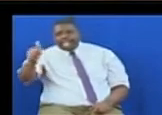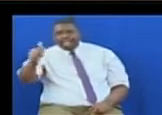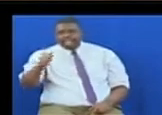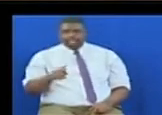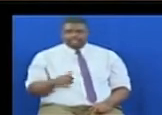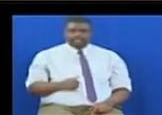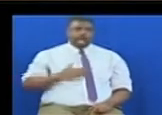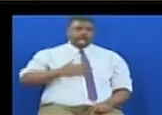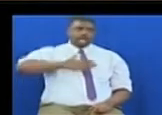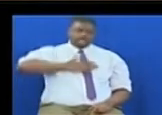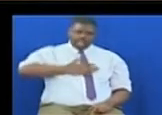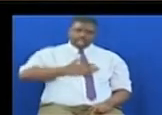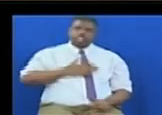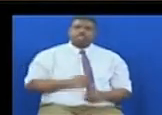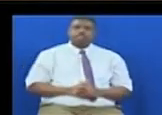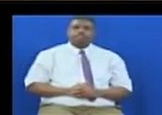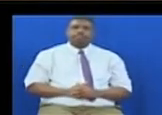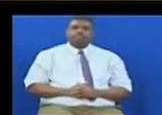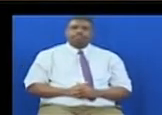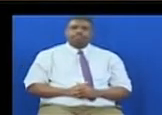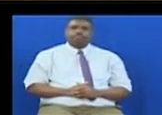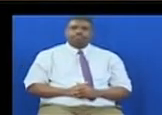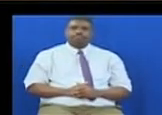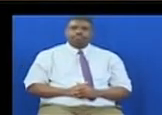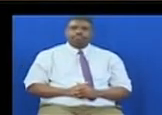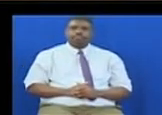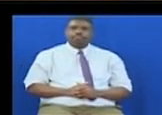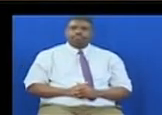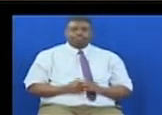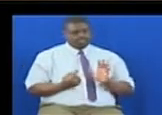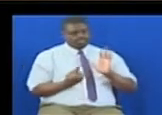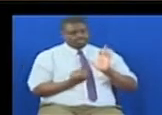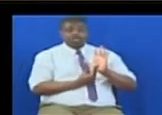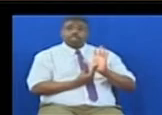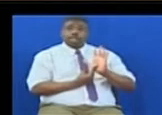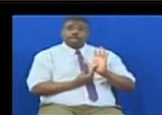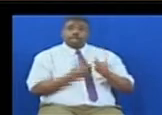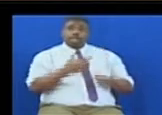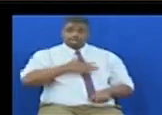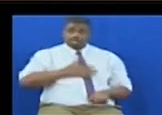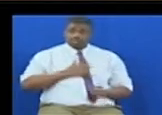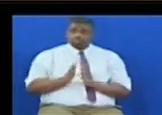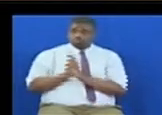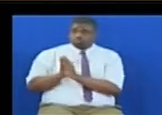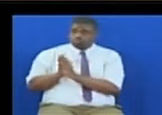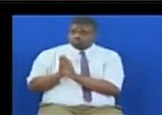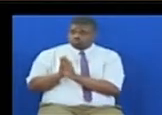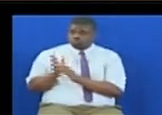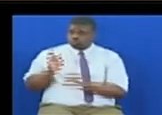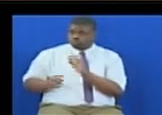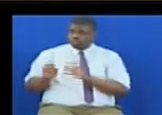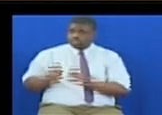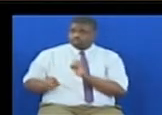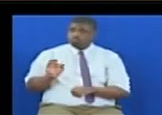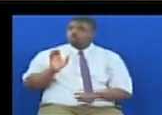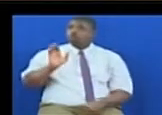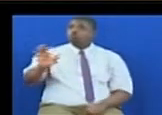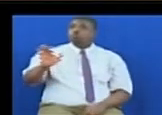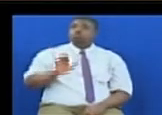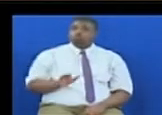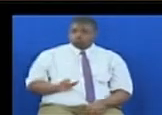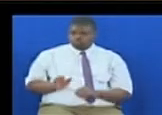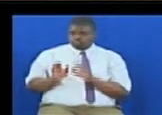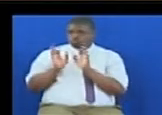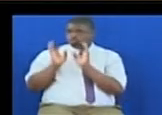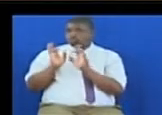Asante sana mheshimiwa Margaret Sita. Tunakushukuru sana kwa mchango wako